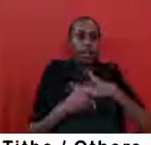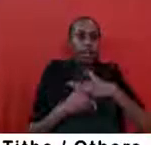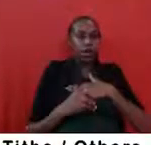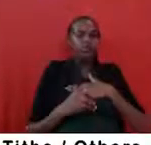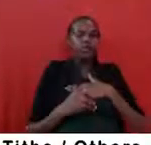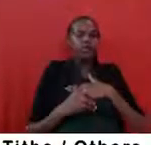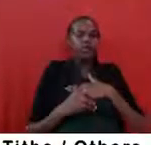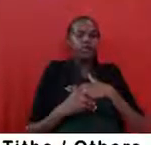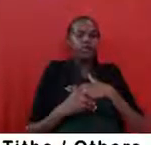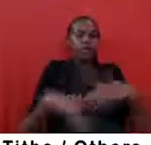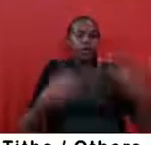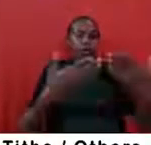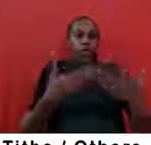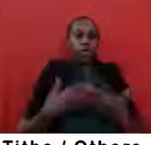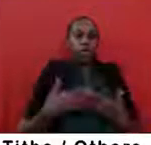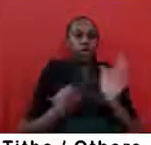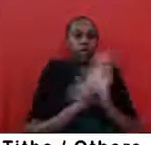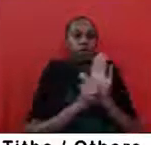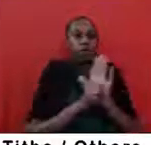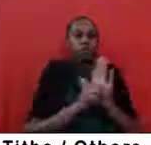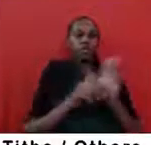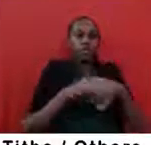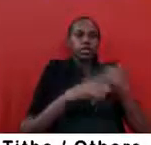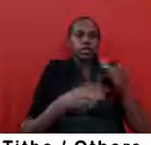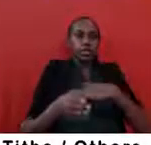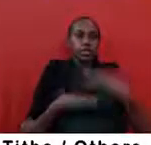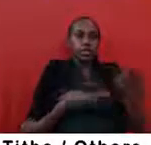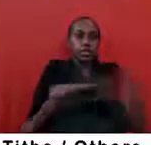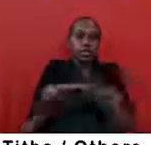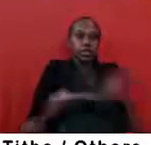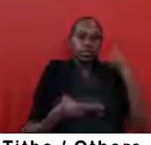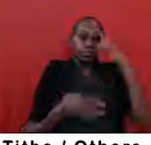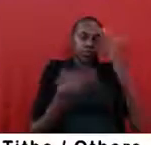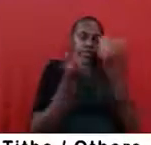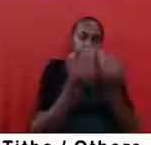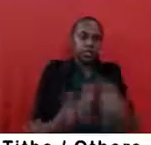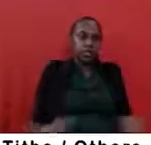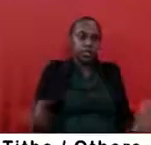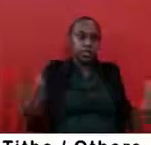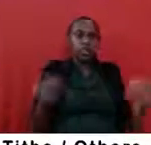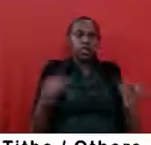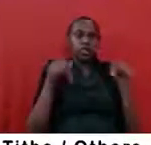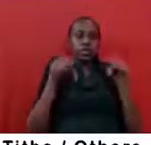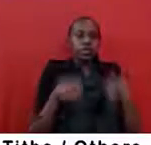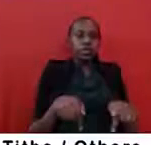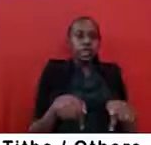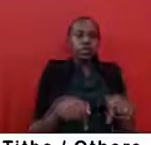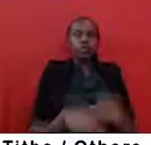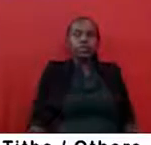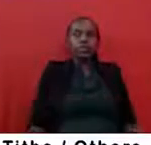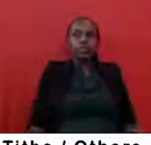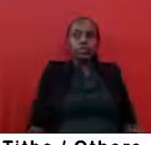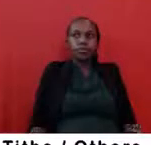Jeffrey, karibuni sana katika ibada ya watoto siku hii ya leo.